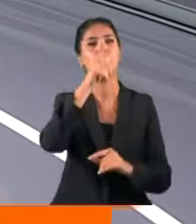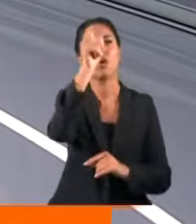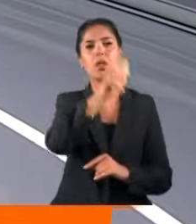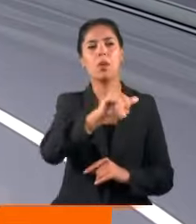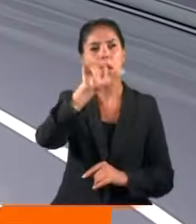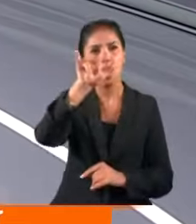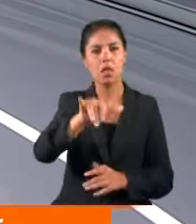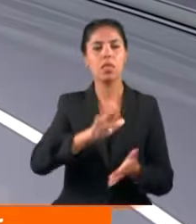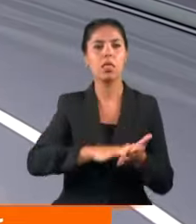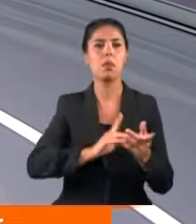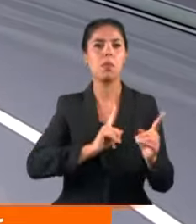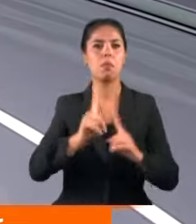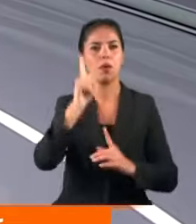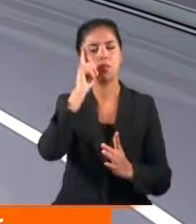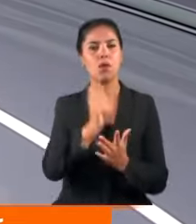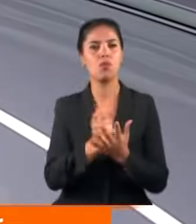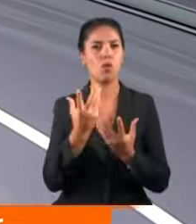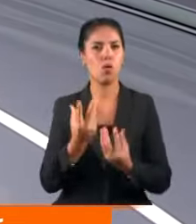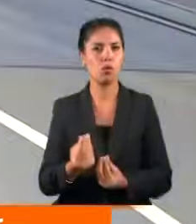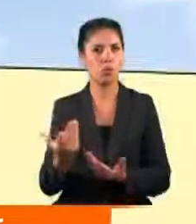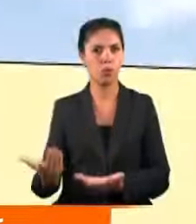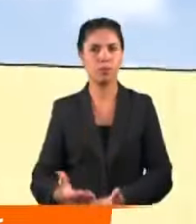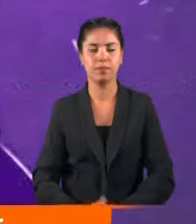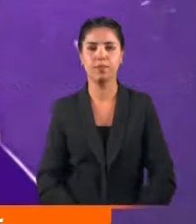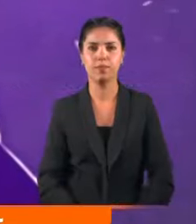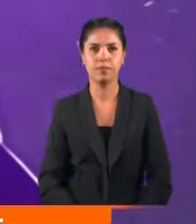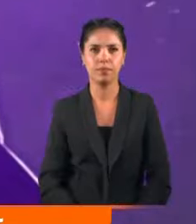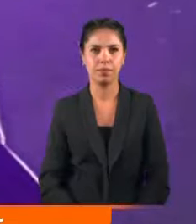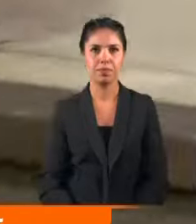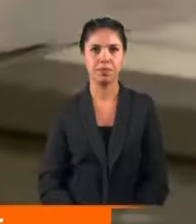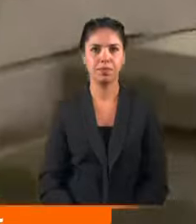hakkında tazminat davası açtı.